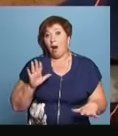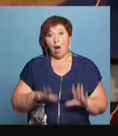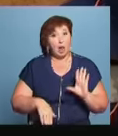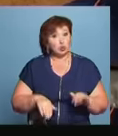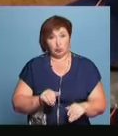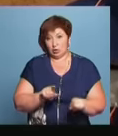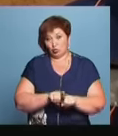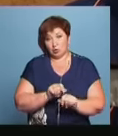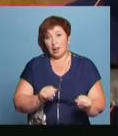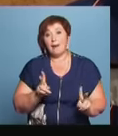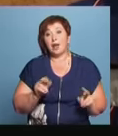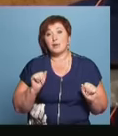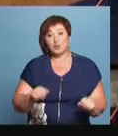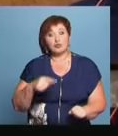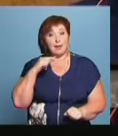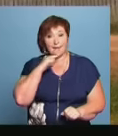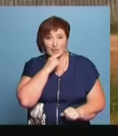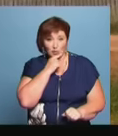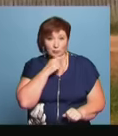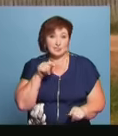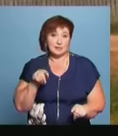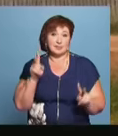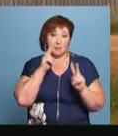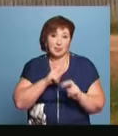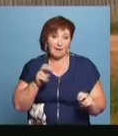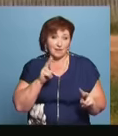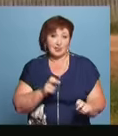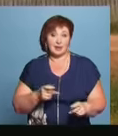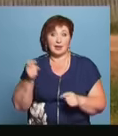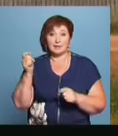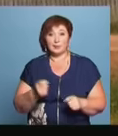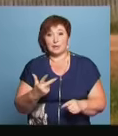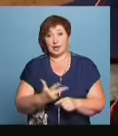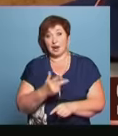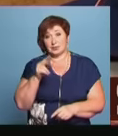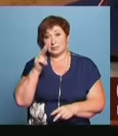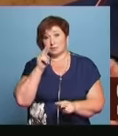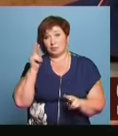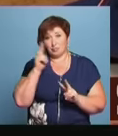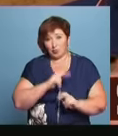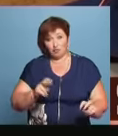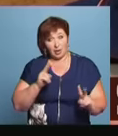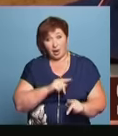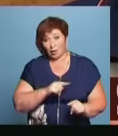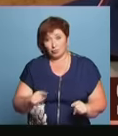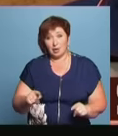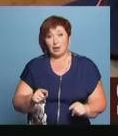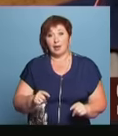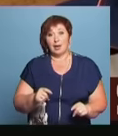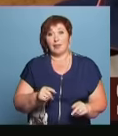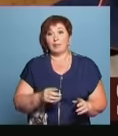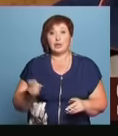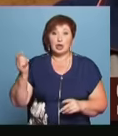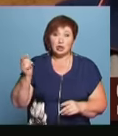Как можно экономить? Здесь проверка ездит в месяц, 3 раза едет. Куратор от Управтодора проверяет,